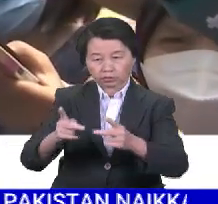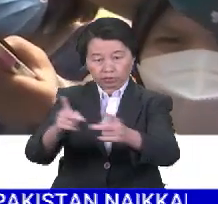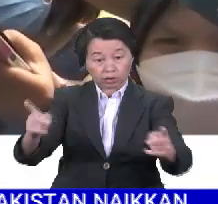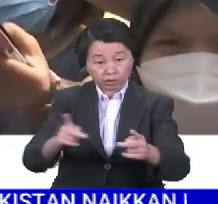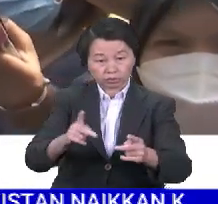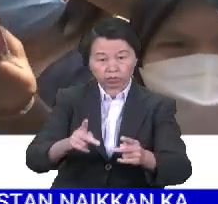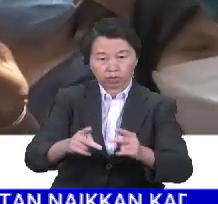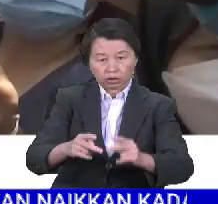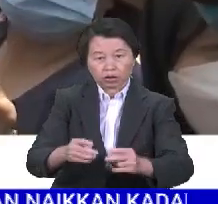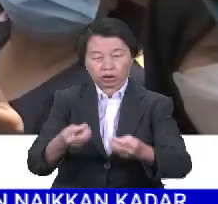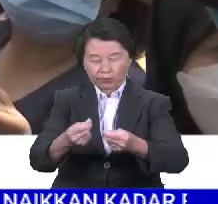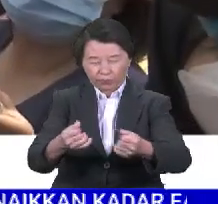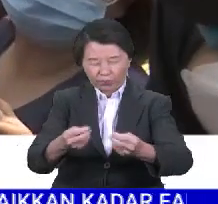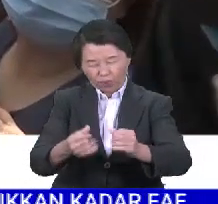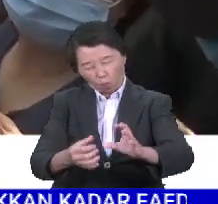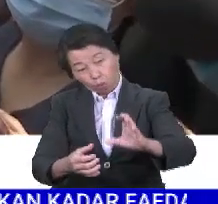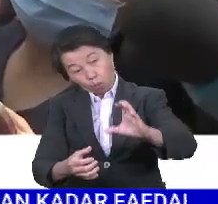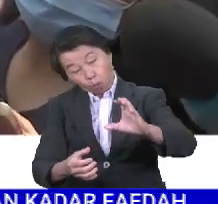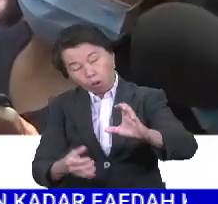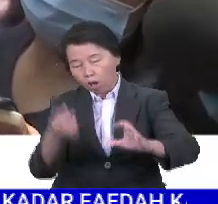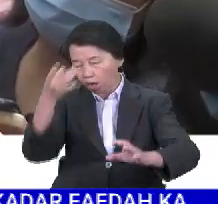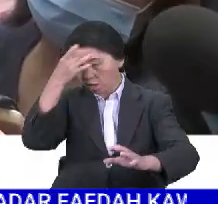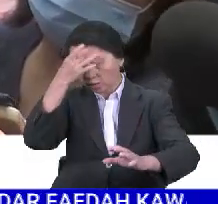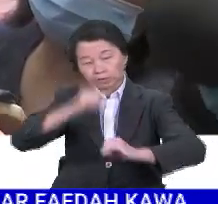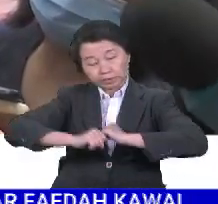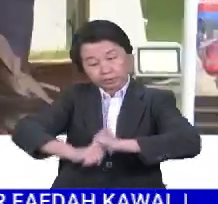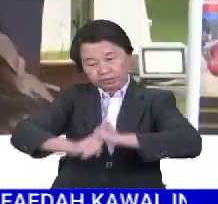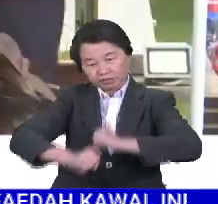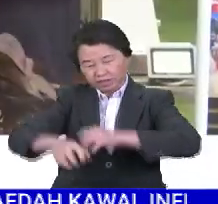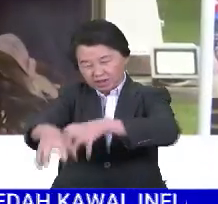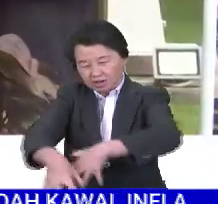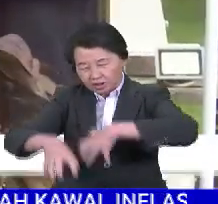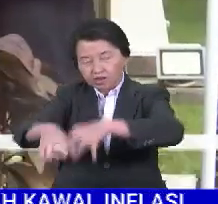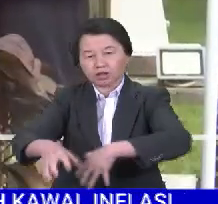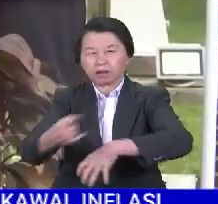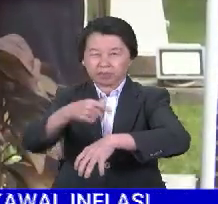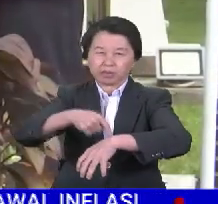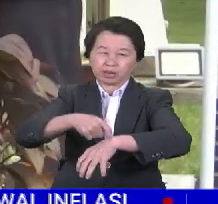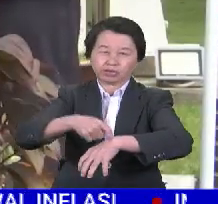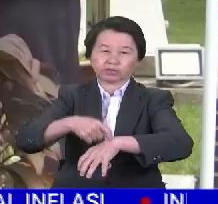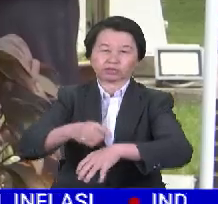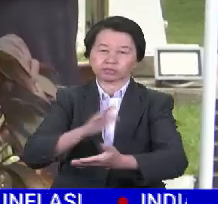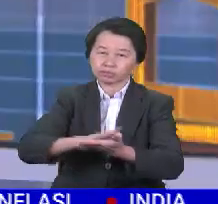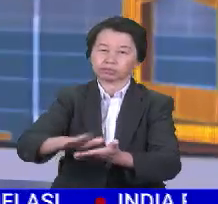punya lumpur dengan selut dia begitu tinggi. Jadi akan mengambil masa.